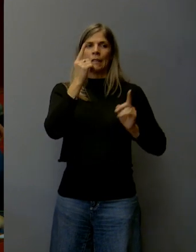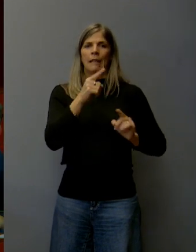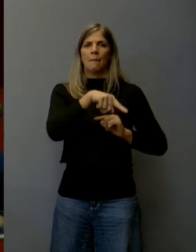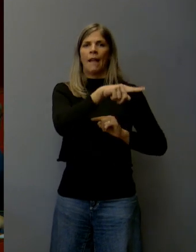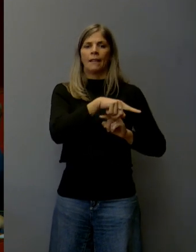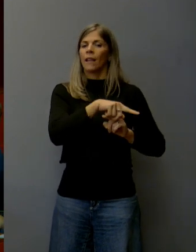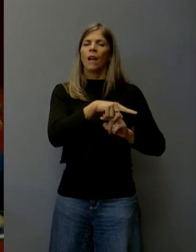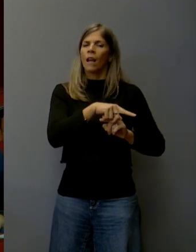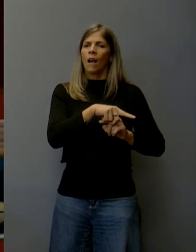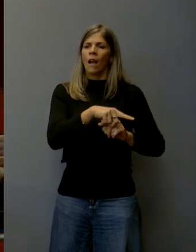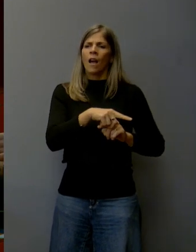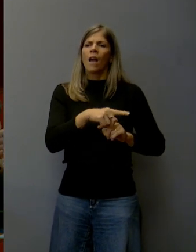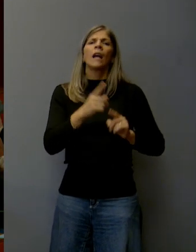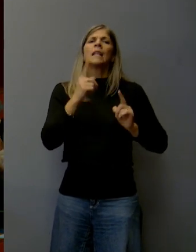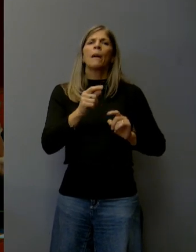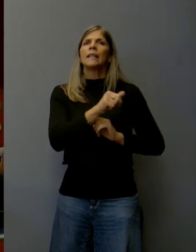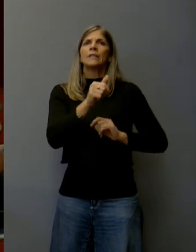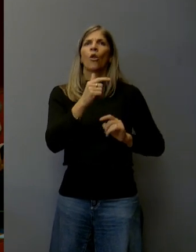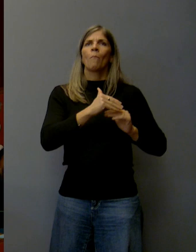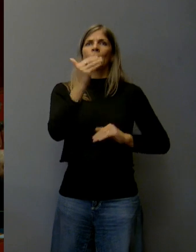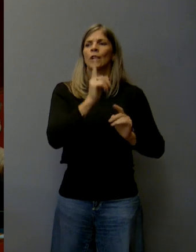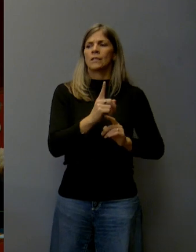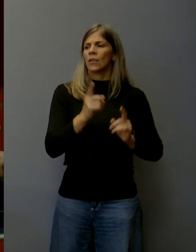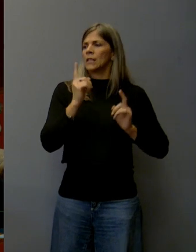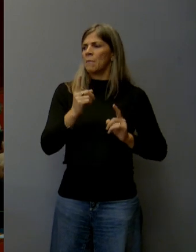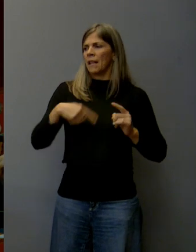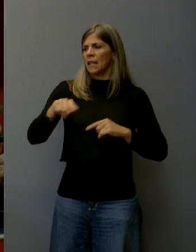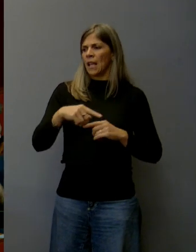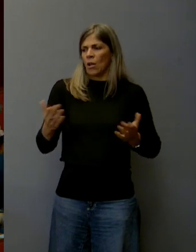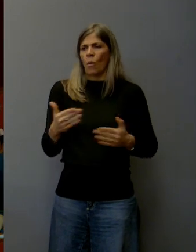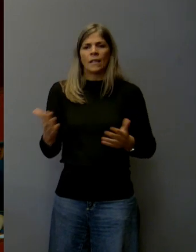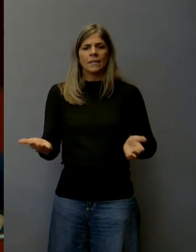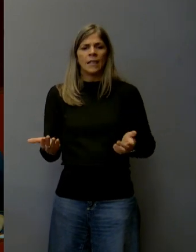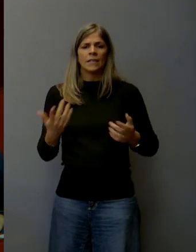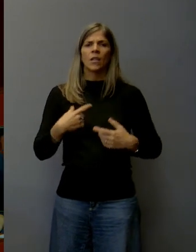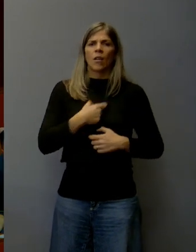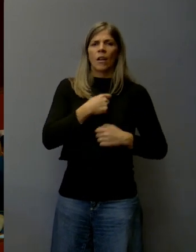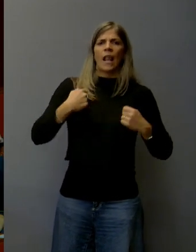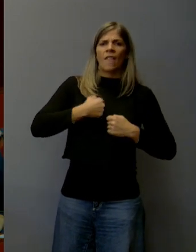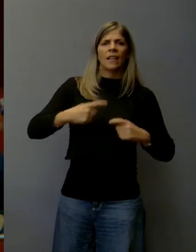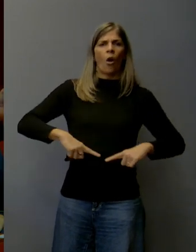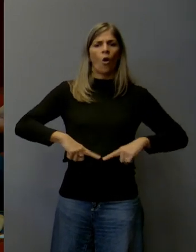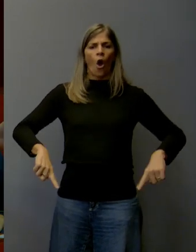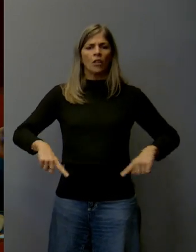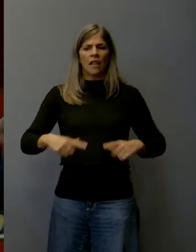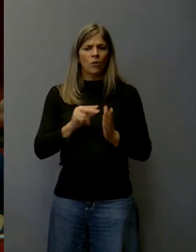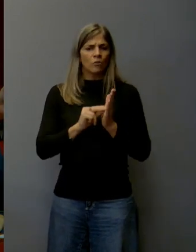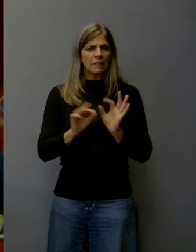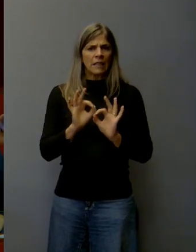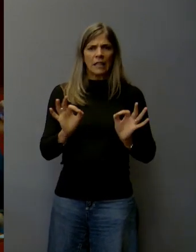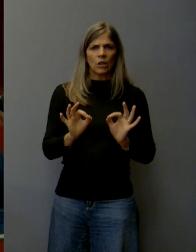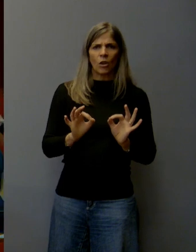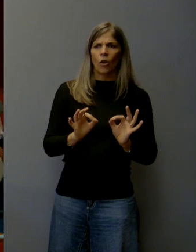inventi non c'è scritto né né vestiti con la cravatta né con le gonne e quindi voglio dire fate